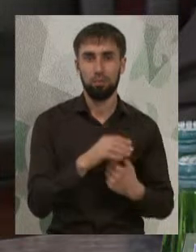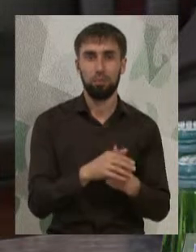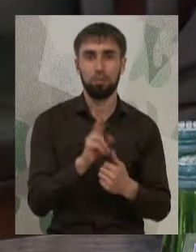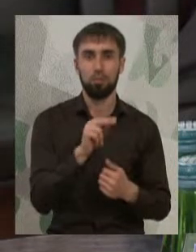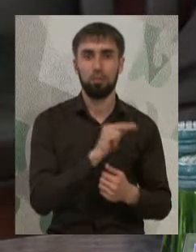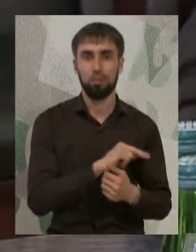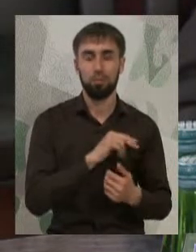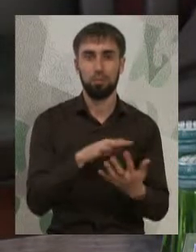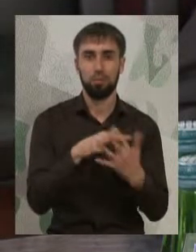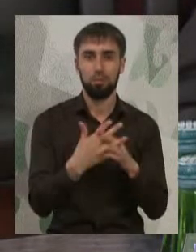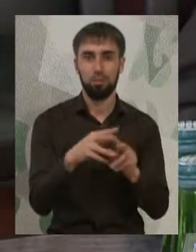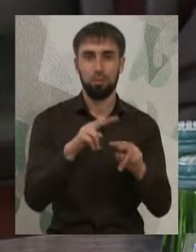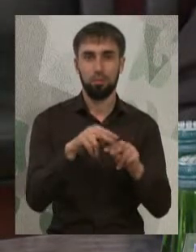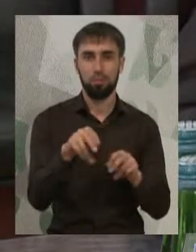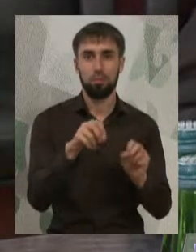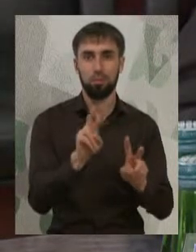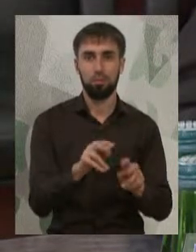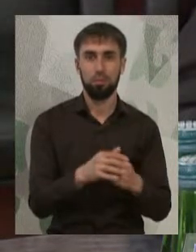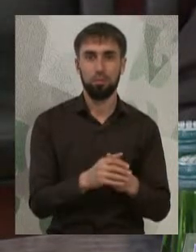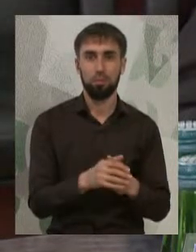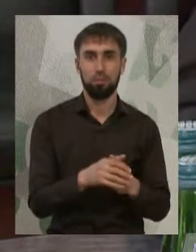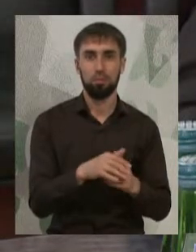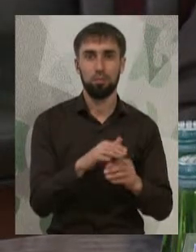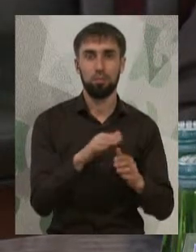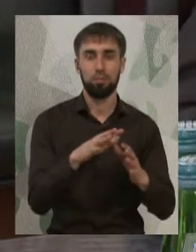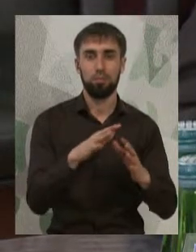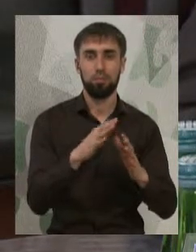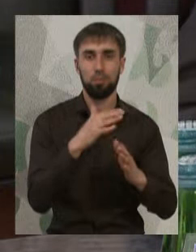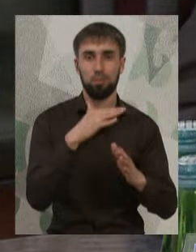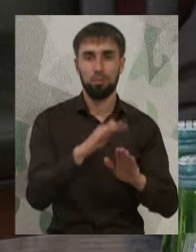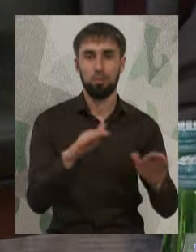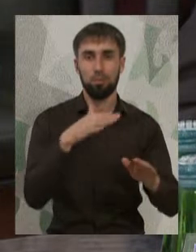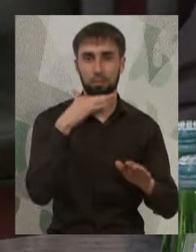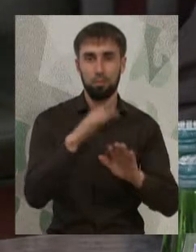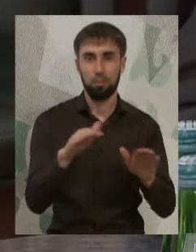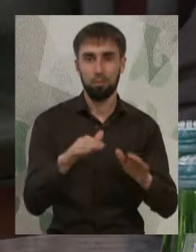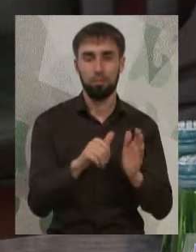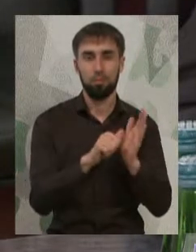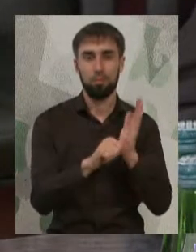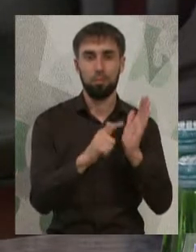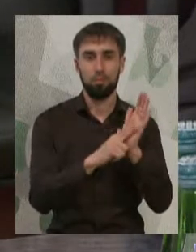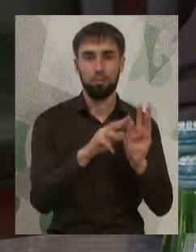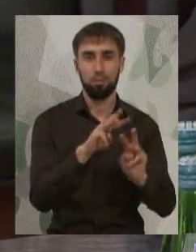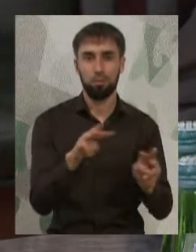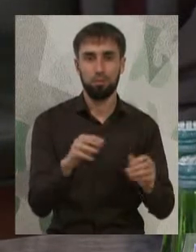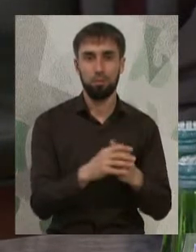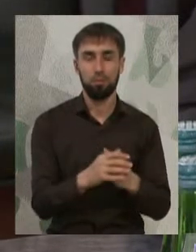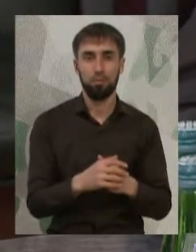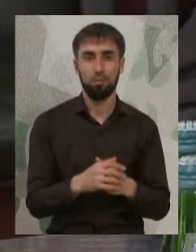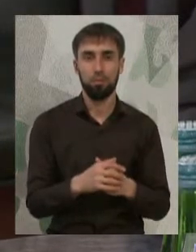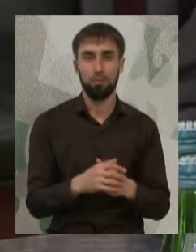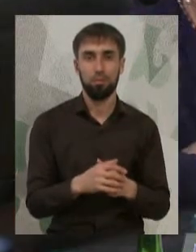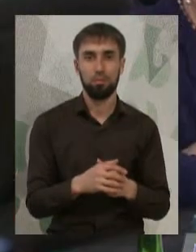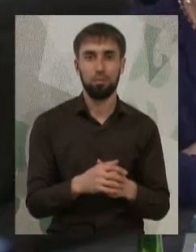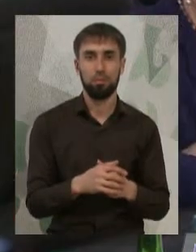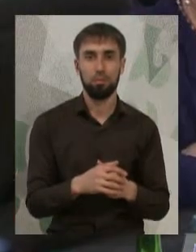местности специалистам, многодетным семьям в сумме 67 миллионов 673 миллиона 596 тысяч